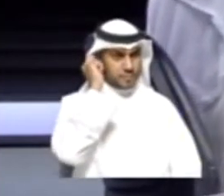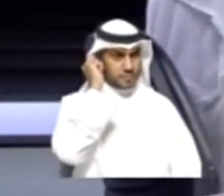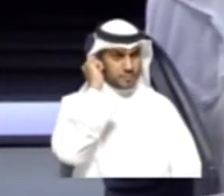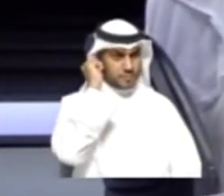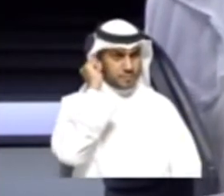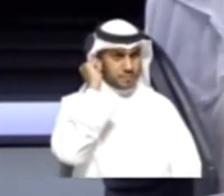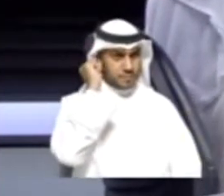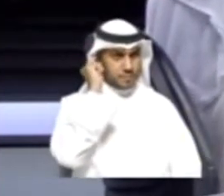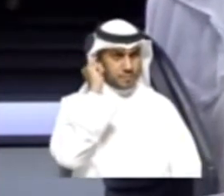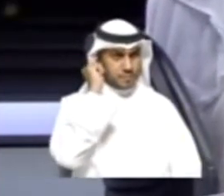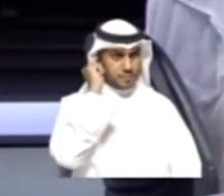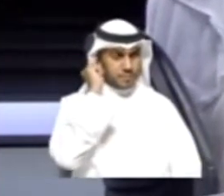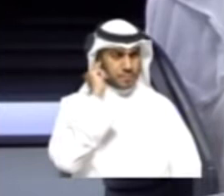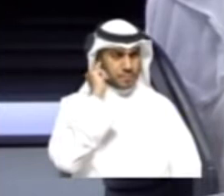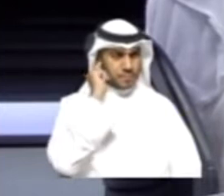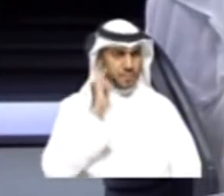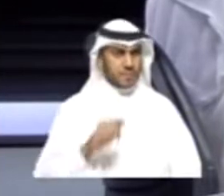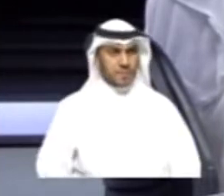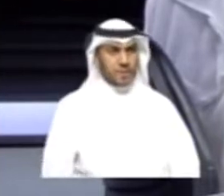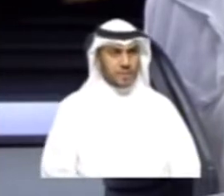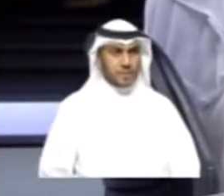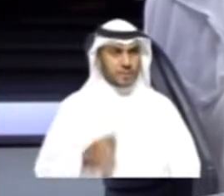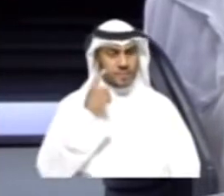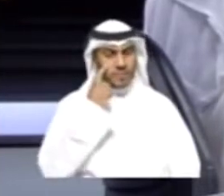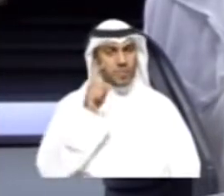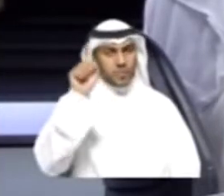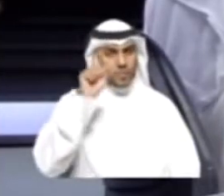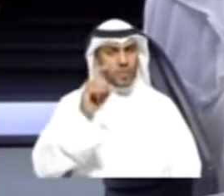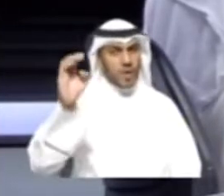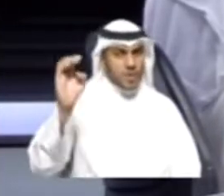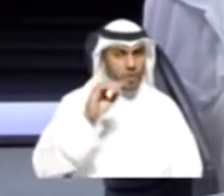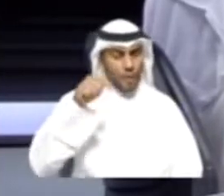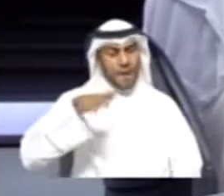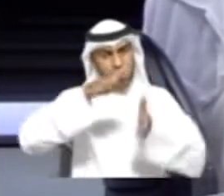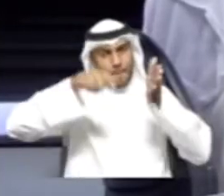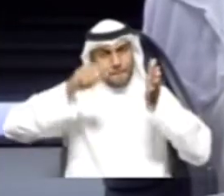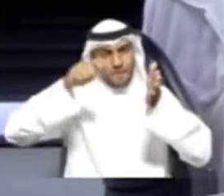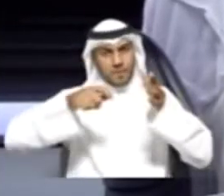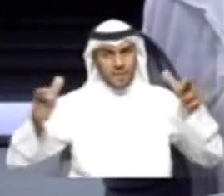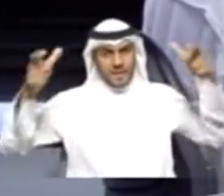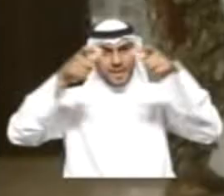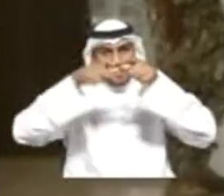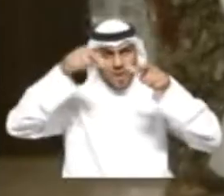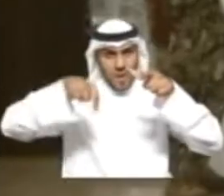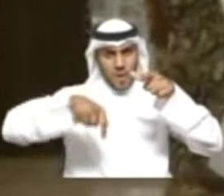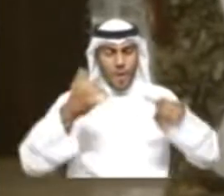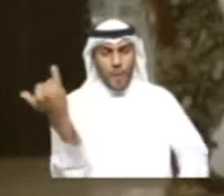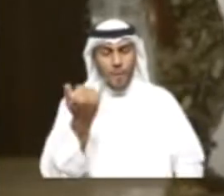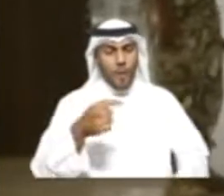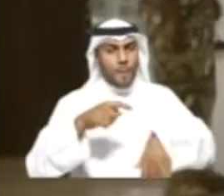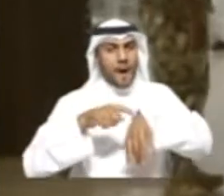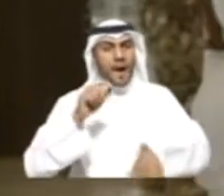في مجلس الأمة لتغطية الجلسة التكميلية للفصل التشريعي الحالي، وهي جلسة اليوم محددة